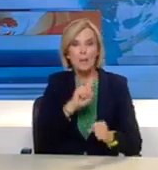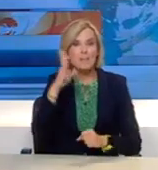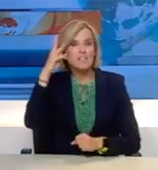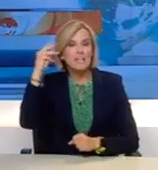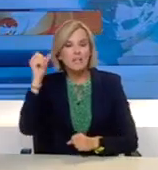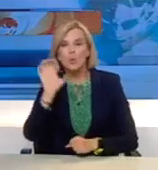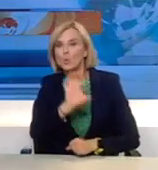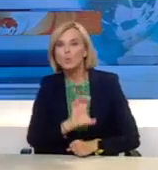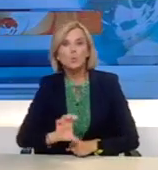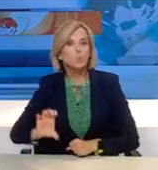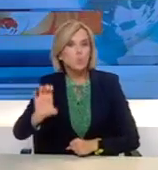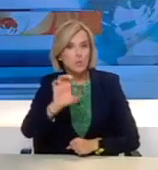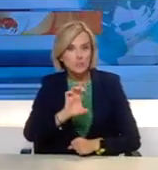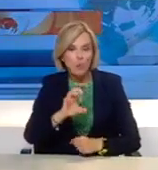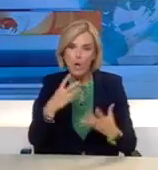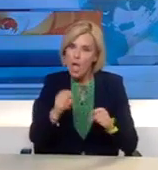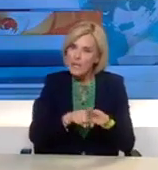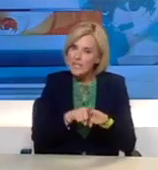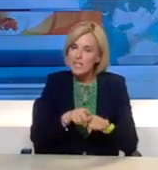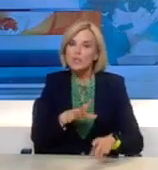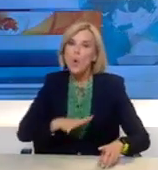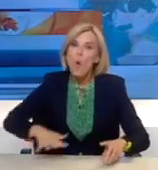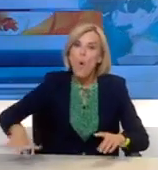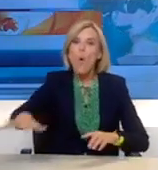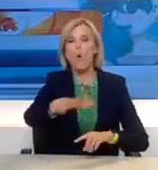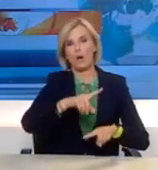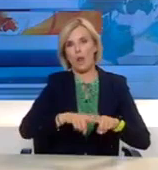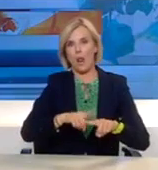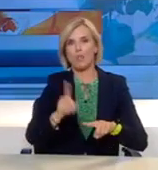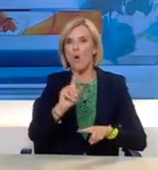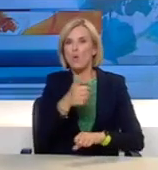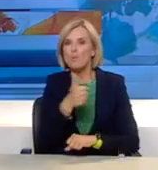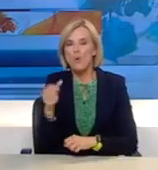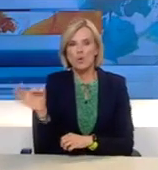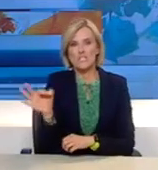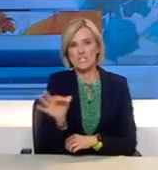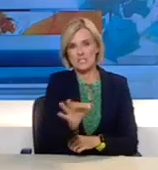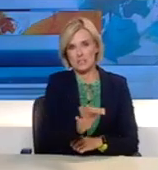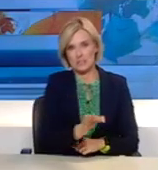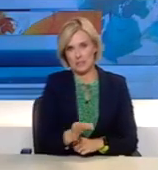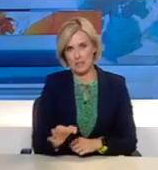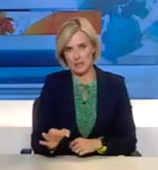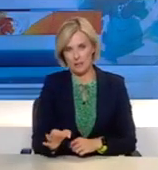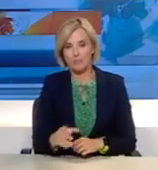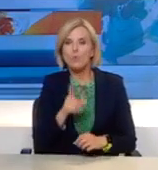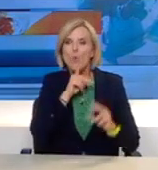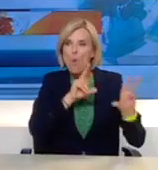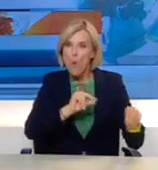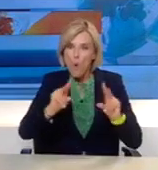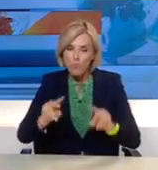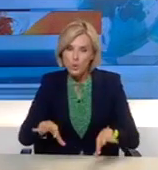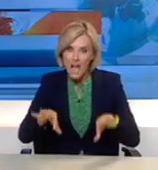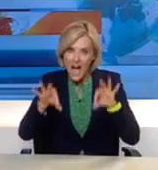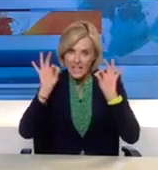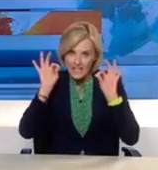δεν αφορά μόνο τα νησιά, αφορά και την υπηρετική Ελλάδα. Άρα έχουμε, όπως ξεκινήσαμε στην αρχή της πανδημίας, έτσι